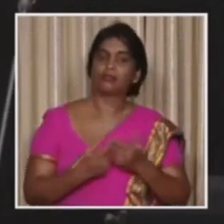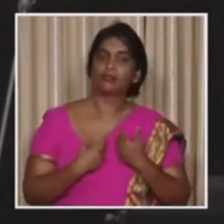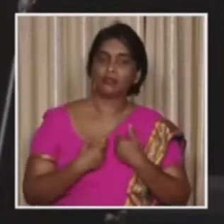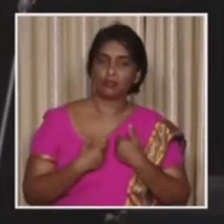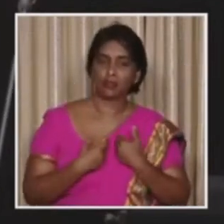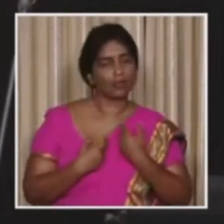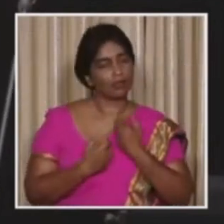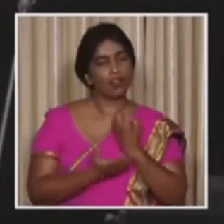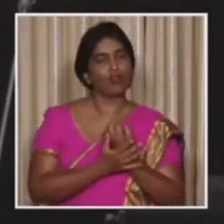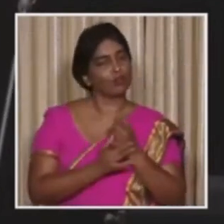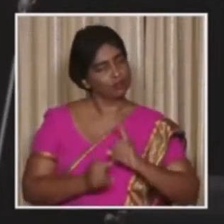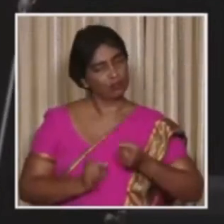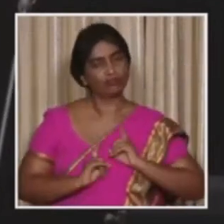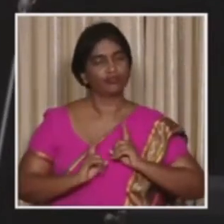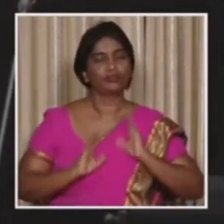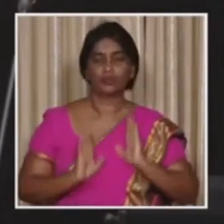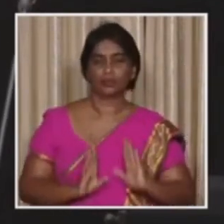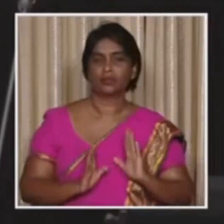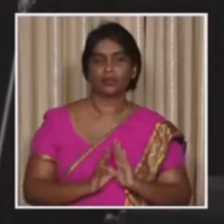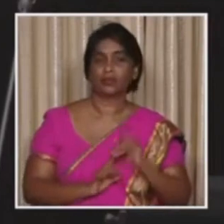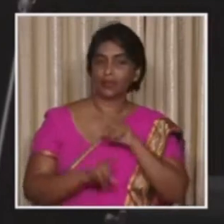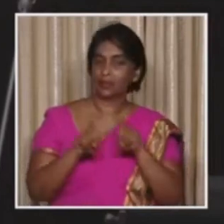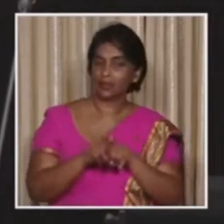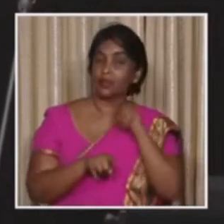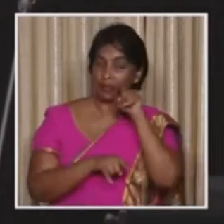ඒ අපි ශ්‍රී ලංකා පොදු ජන පෙරමුණ හැටියට ඉන්නේ. ඒ නිසා